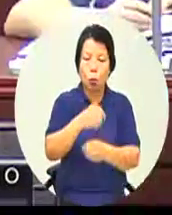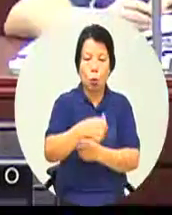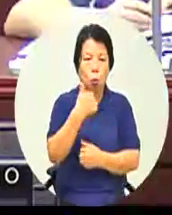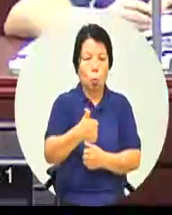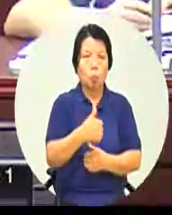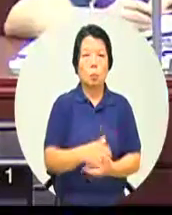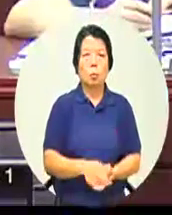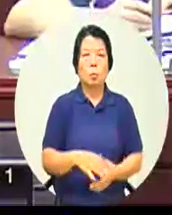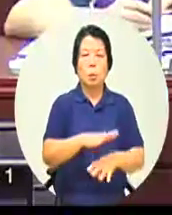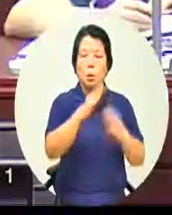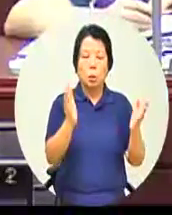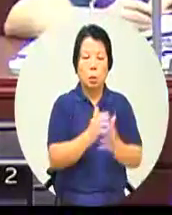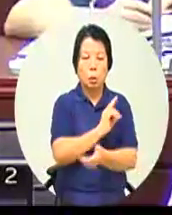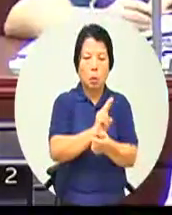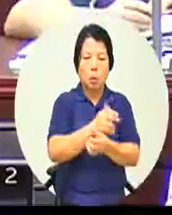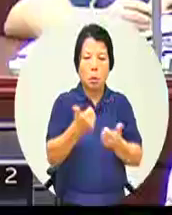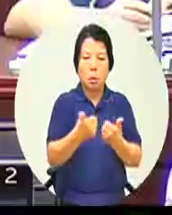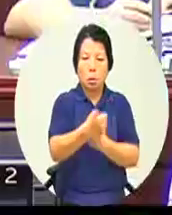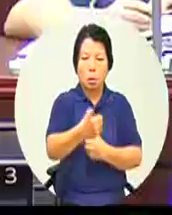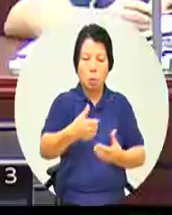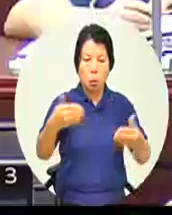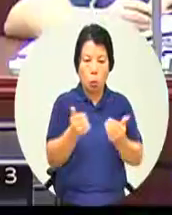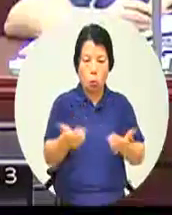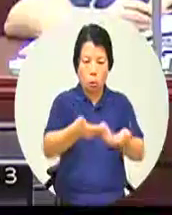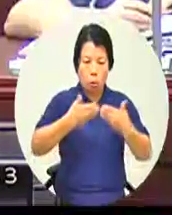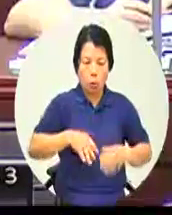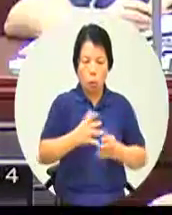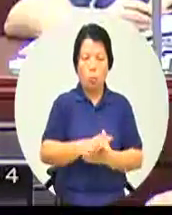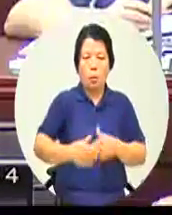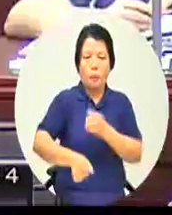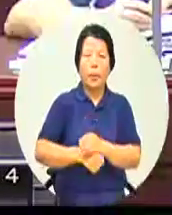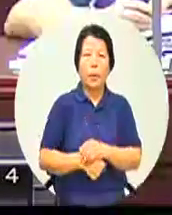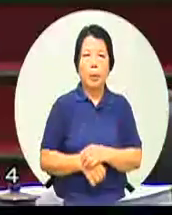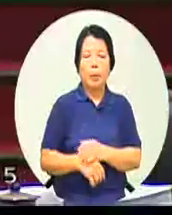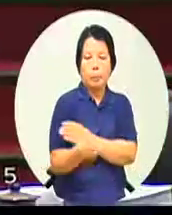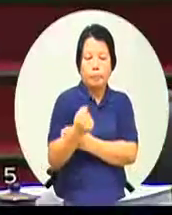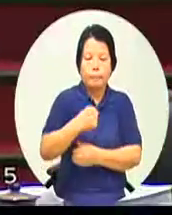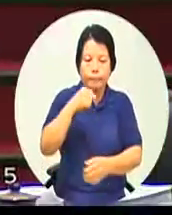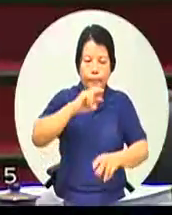提的所有的问题，我们非常感谢，我们会积极改善。谢谢。